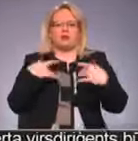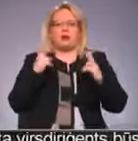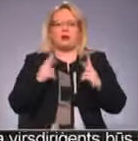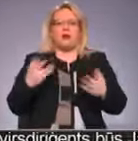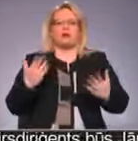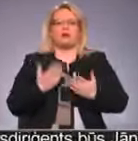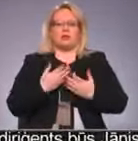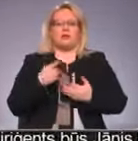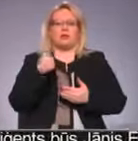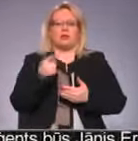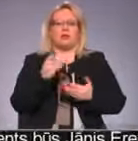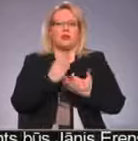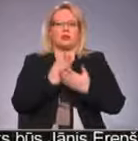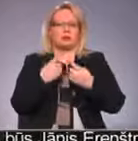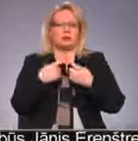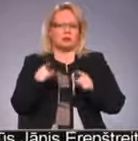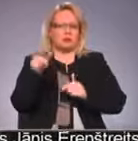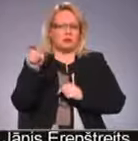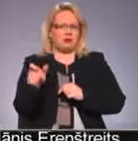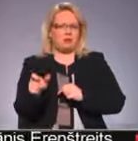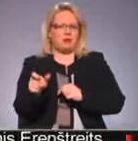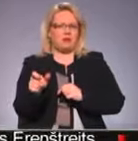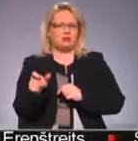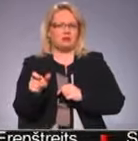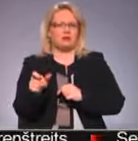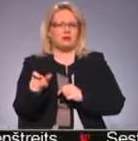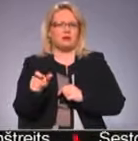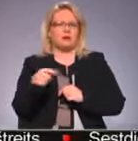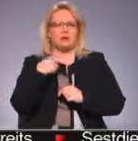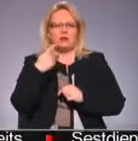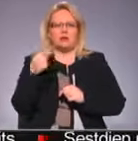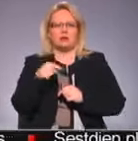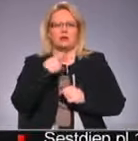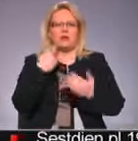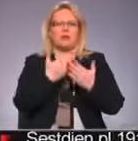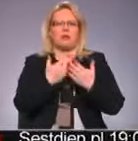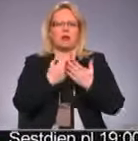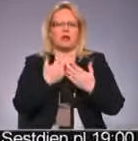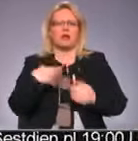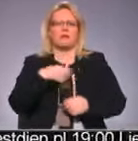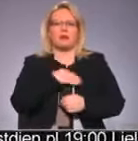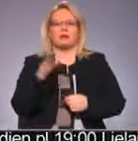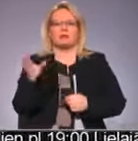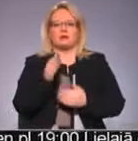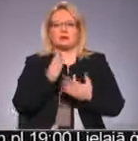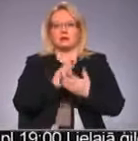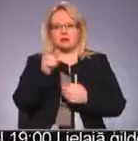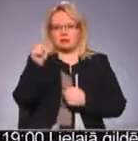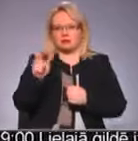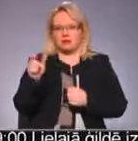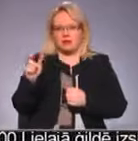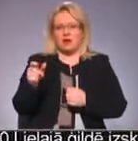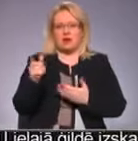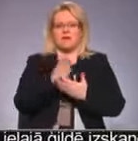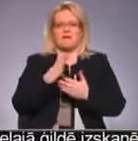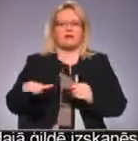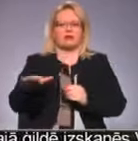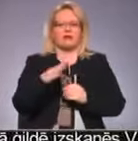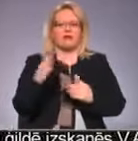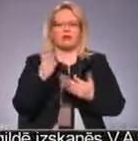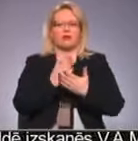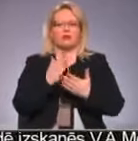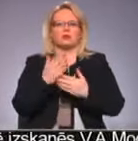tad, ja tu esi citādāks? Kā tur bija? Viņš atnāca un viņš teica, es gribu pierādīt, ka mēs esam visi cilvēki. Vide, kurā es nonācu, ko